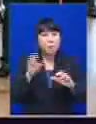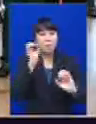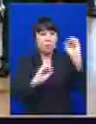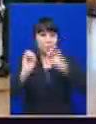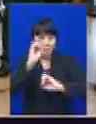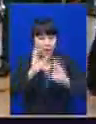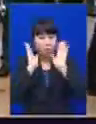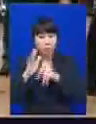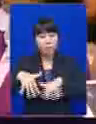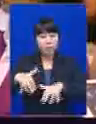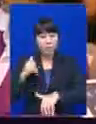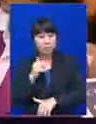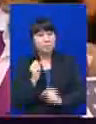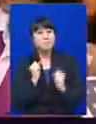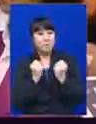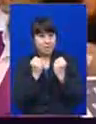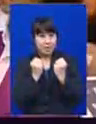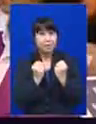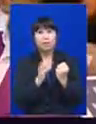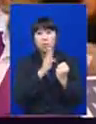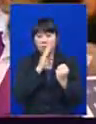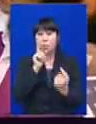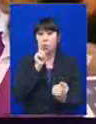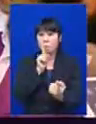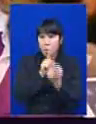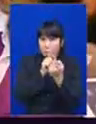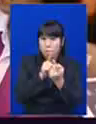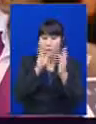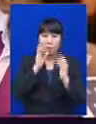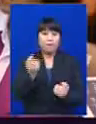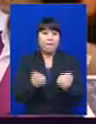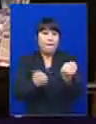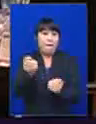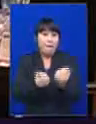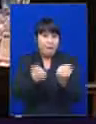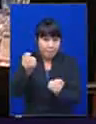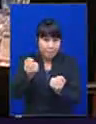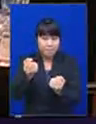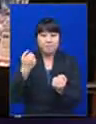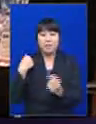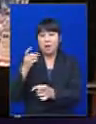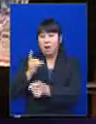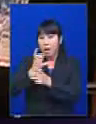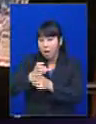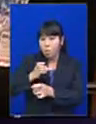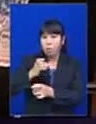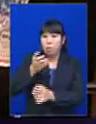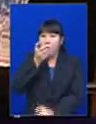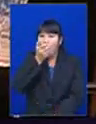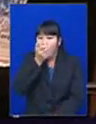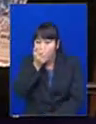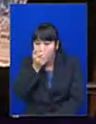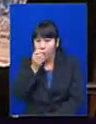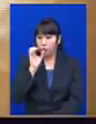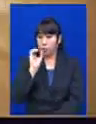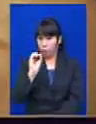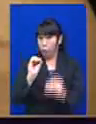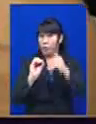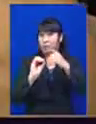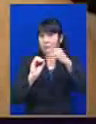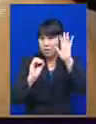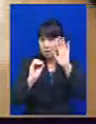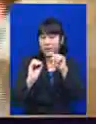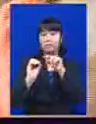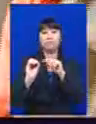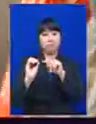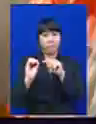ทางแก่ผู้ใช้บริการโดยหากตรวจพบผู้ขับขี่รถโดยสารมีปริมาณแอลกอฮอล์เกิน 0มิลลิกรัมเปอร์เเนี่ยนะครับขณะ